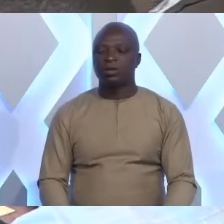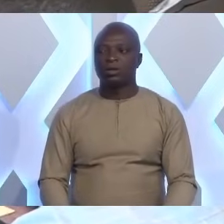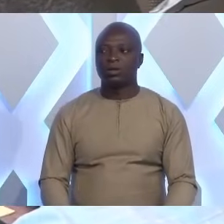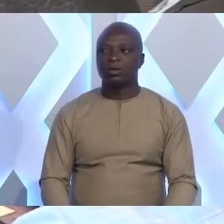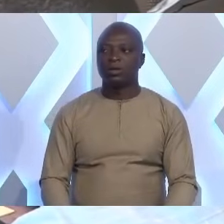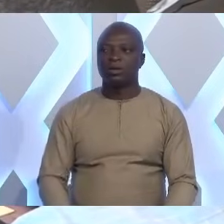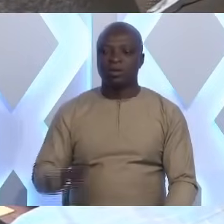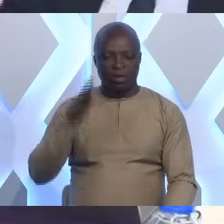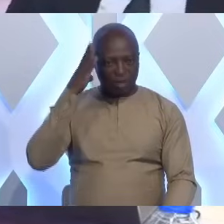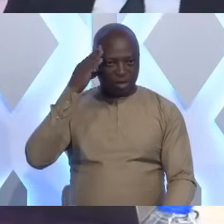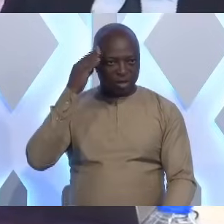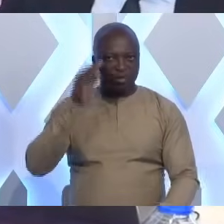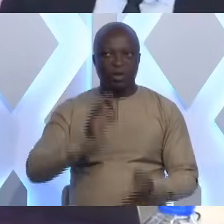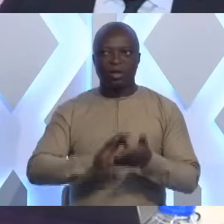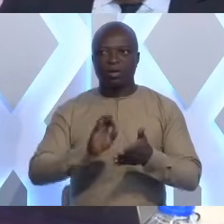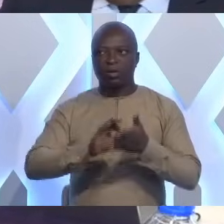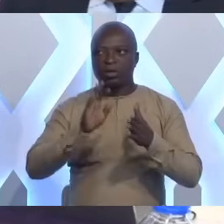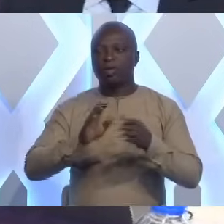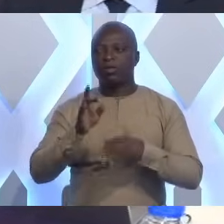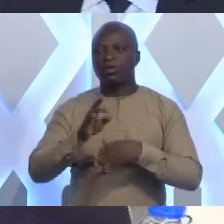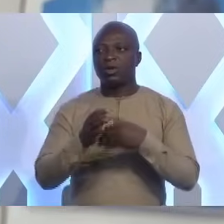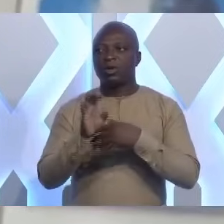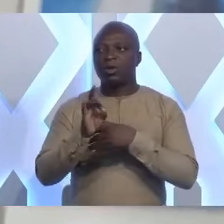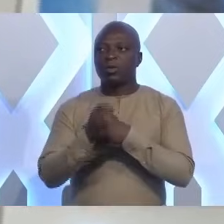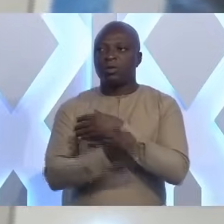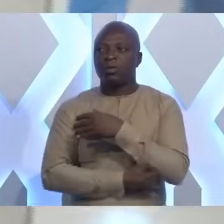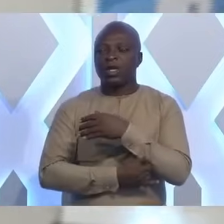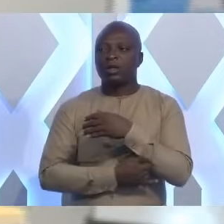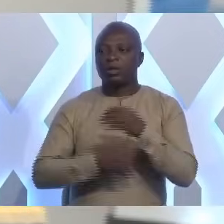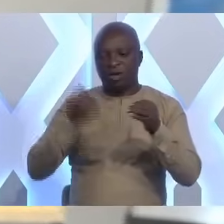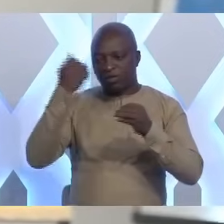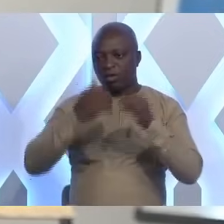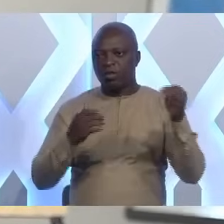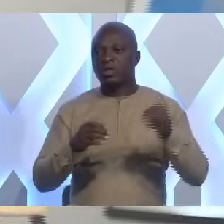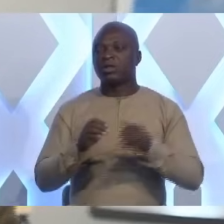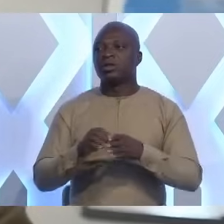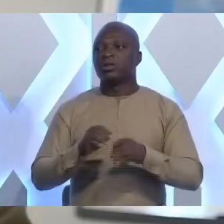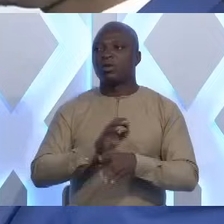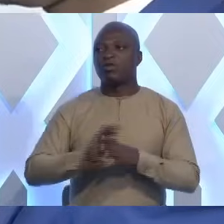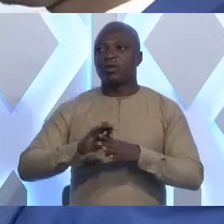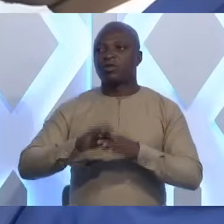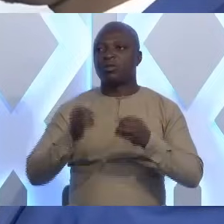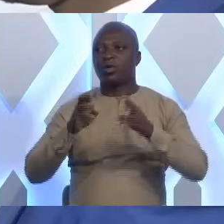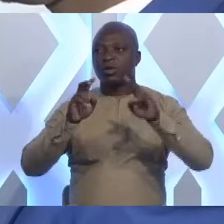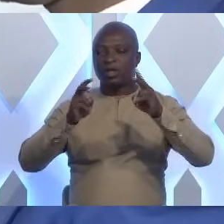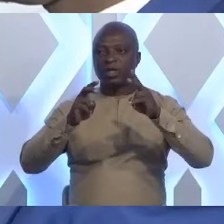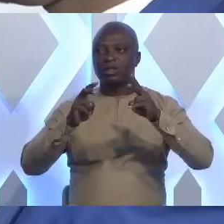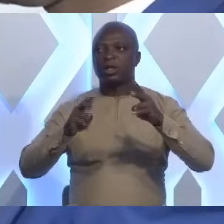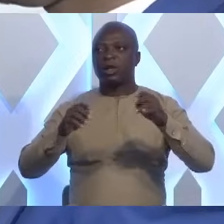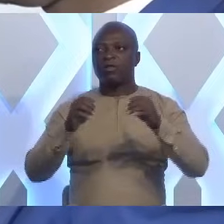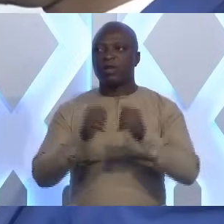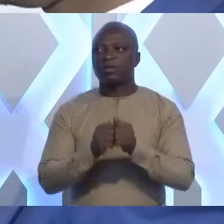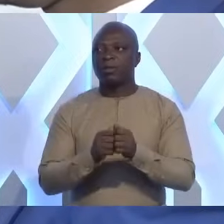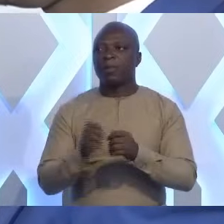Des experts comptables venus des 8 pays de l'UEMOA se font former sur plusieurs thématiques en lien avec